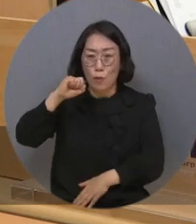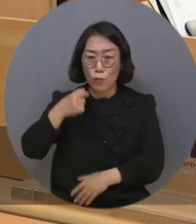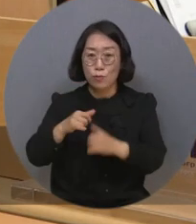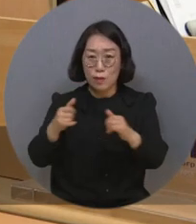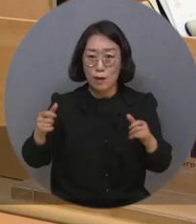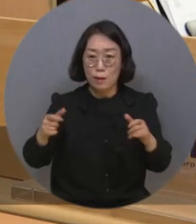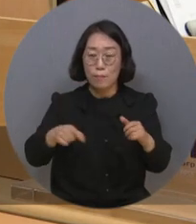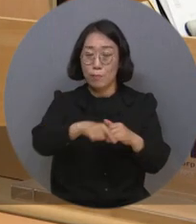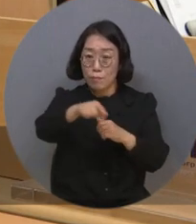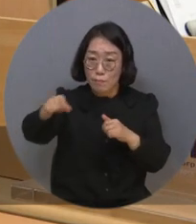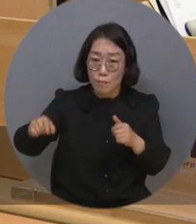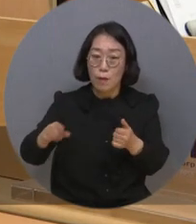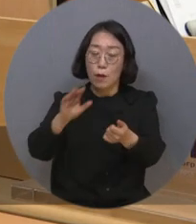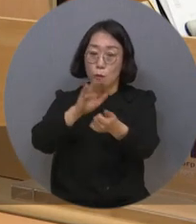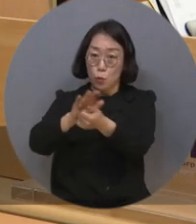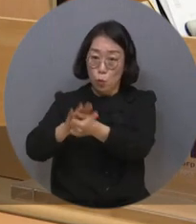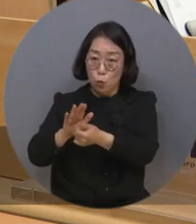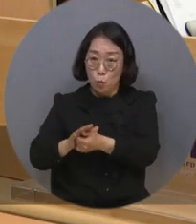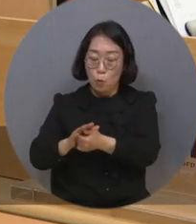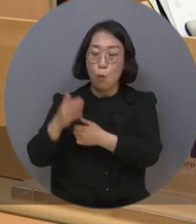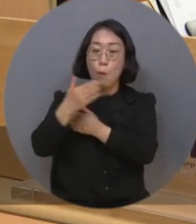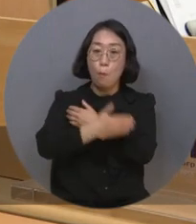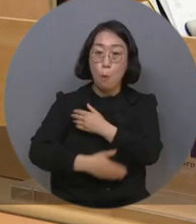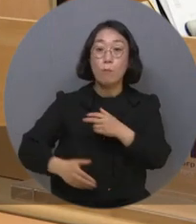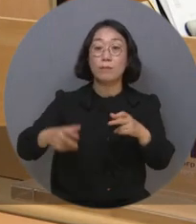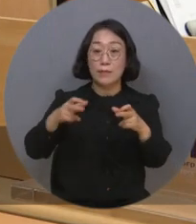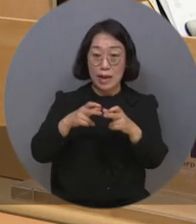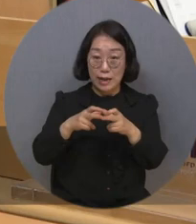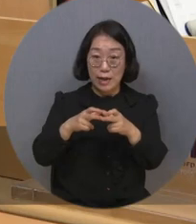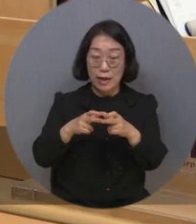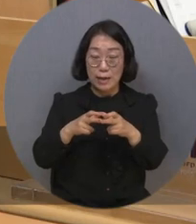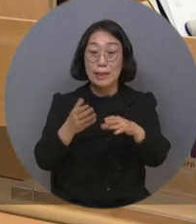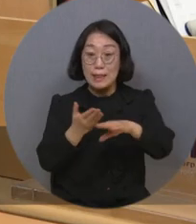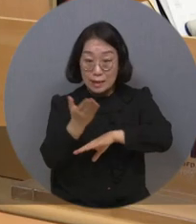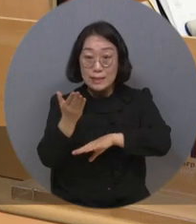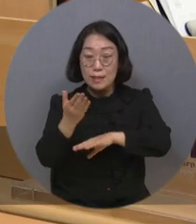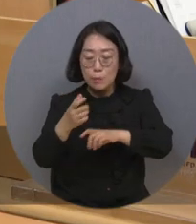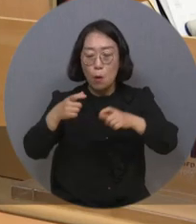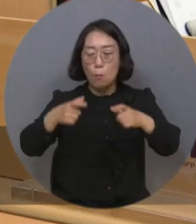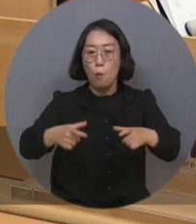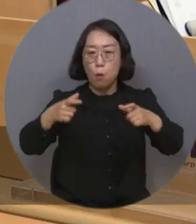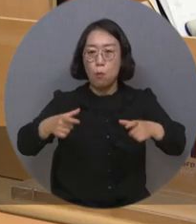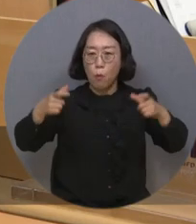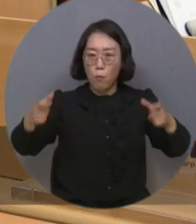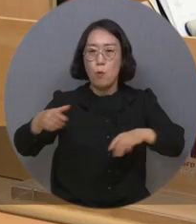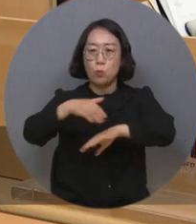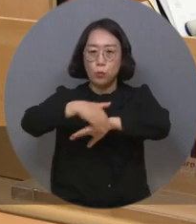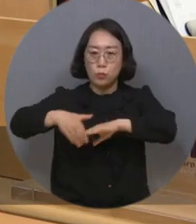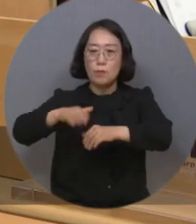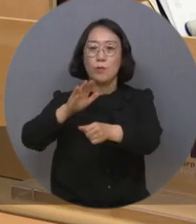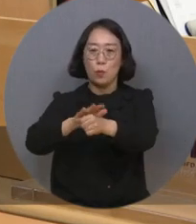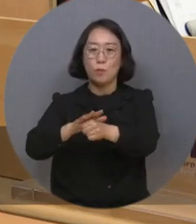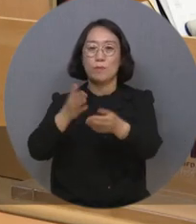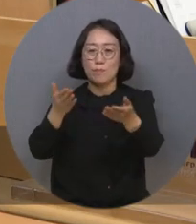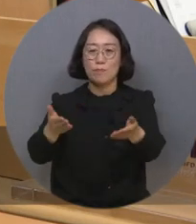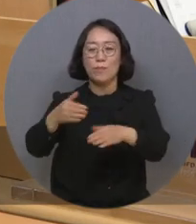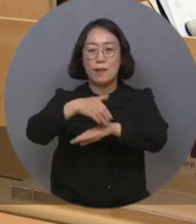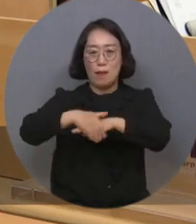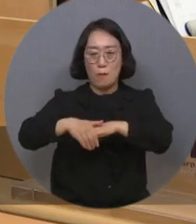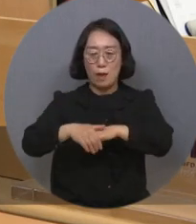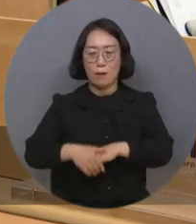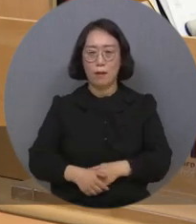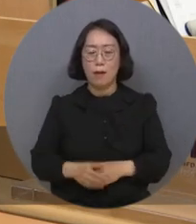위해서 또 그 신체장애가 있으신 분들도 순차적으로 진행할 예정입니다. 네.